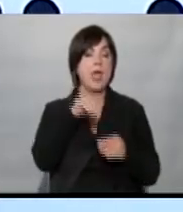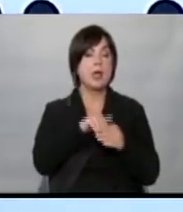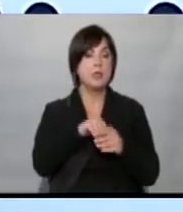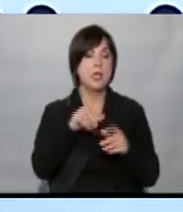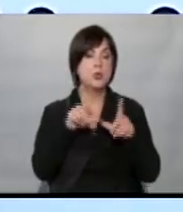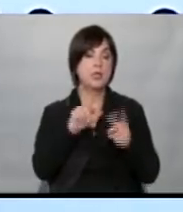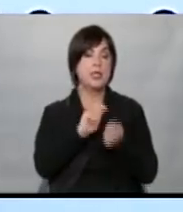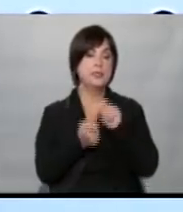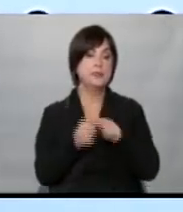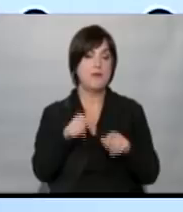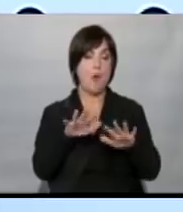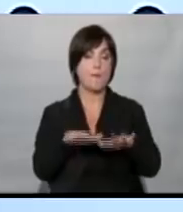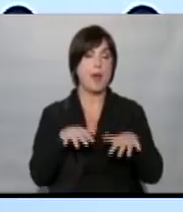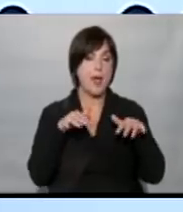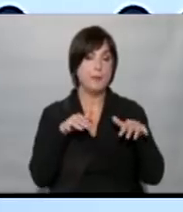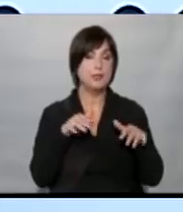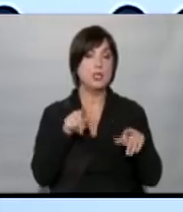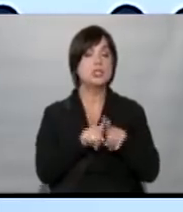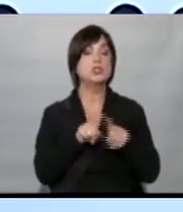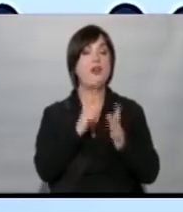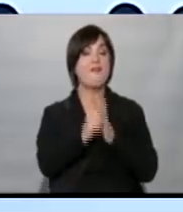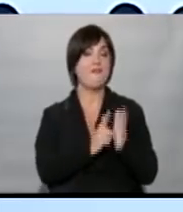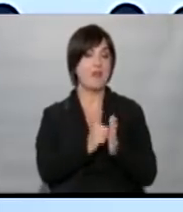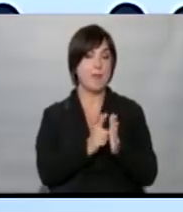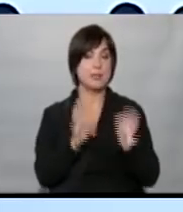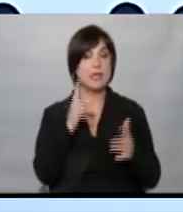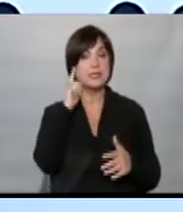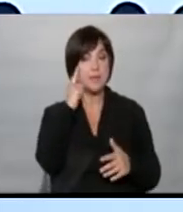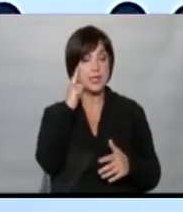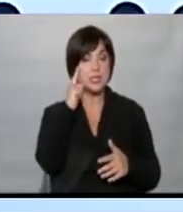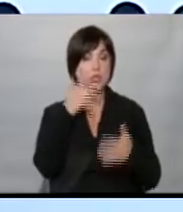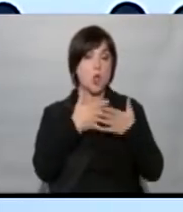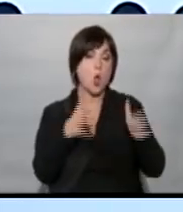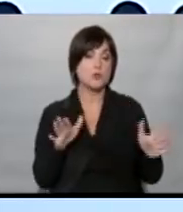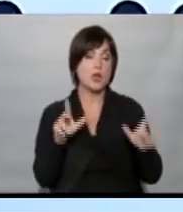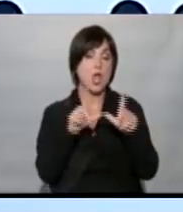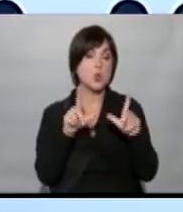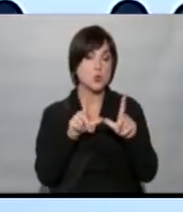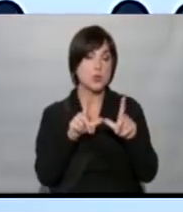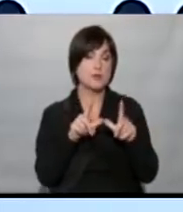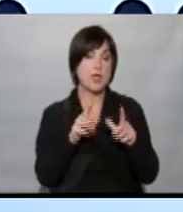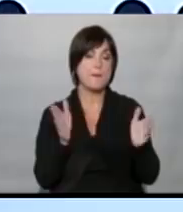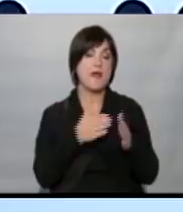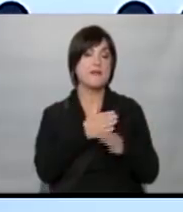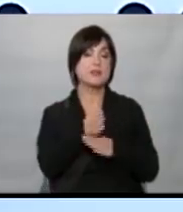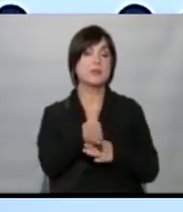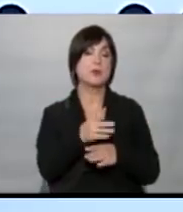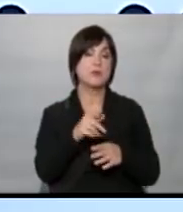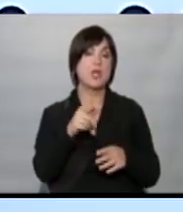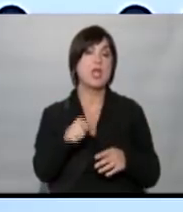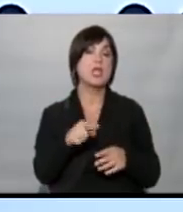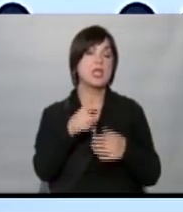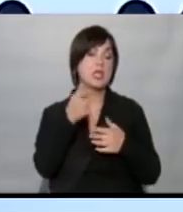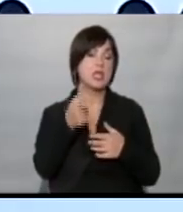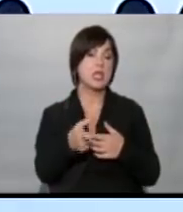уставните измени во парламентот? И истовремено, дали сметате дека со отварањето на уставот на мала врата ќе се протни тиранската